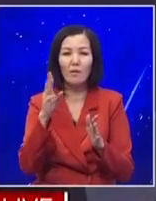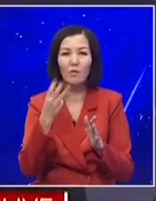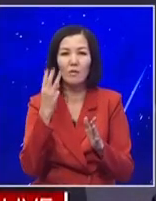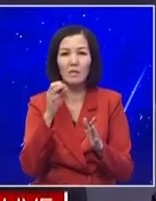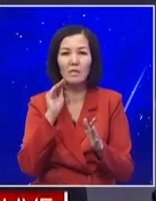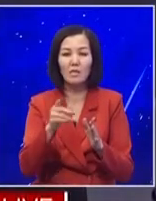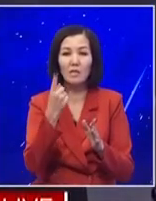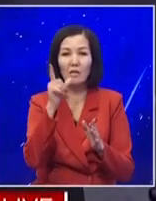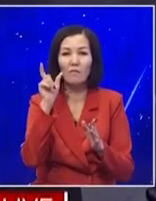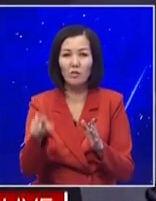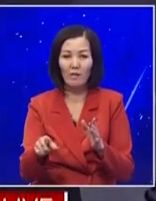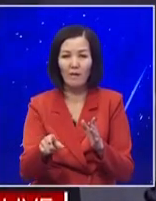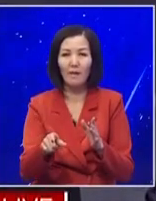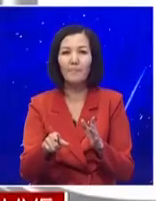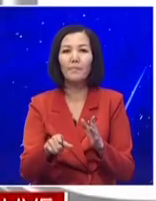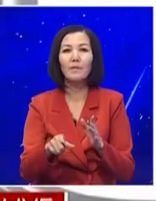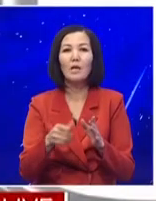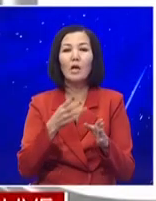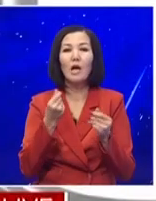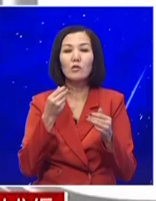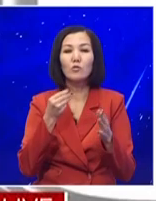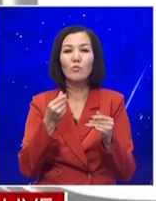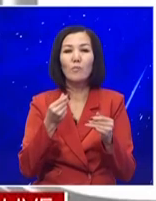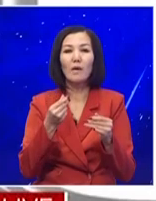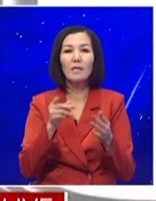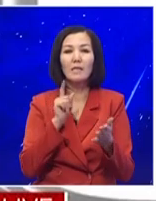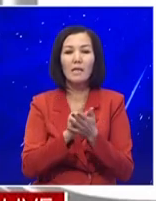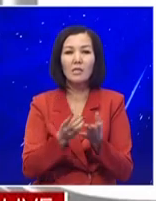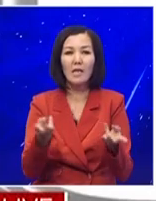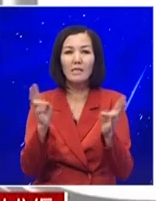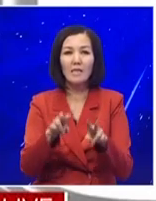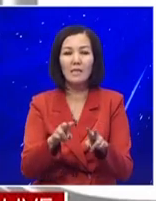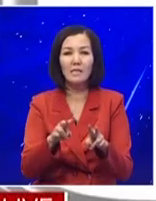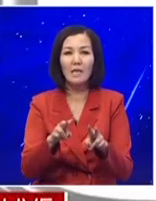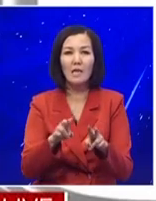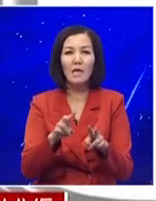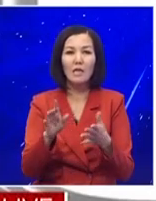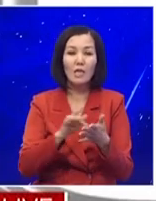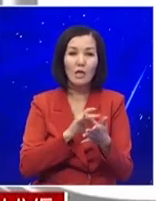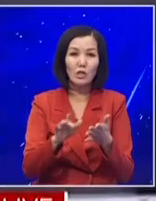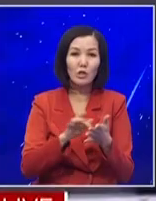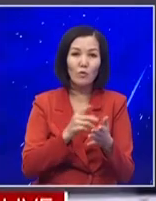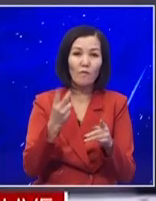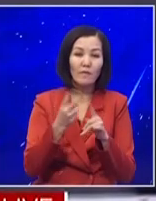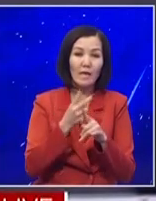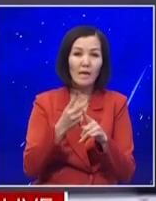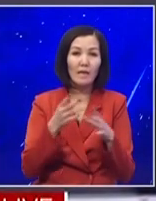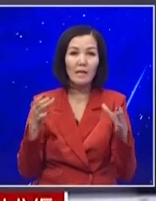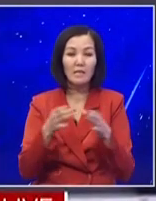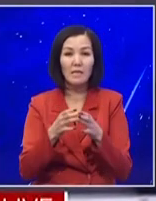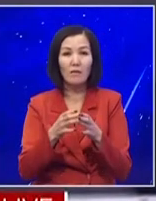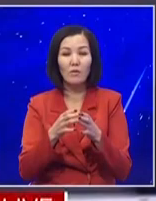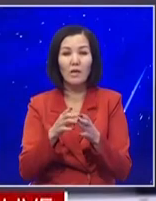одного человека. Определенная сумма должна остаться на счету вкладчика. Вторая категория – это состоявшиеся